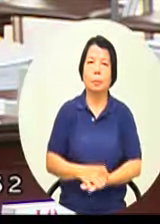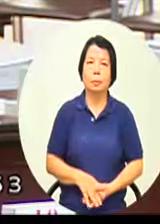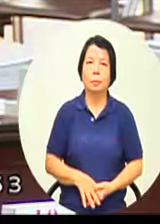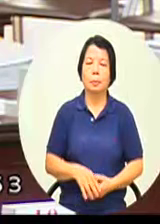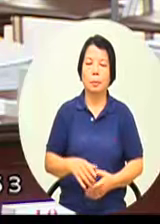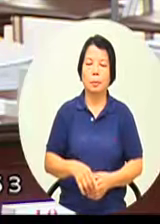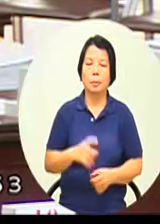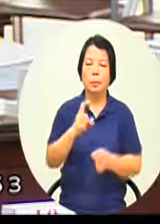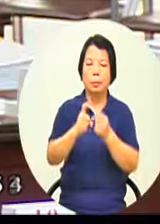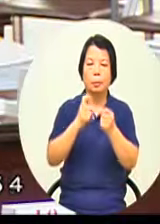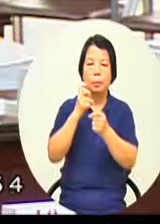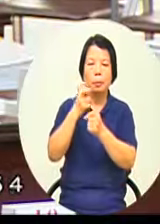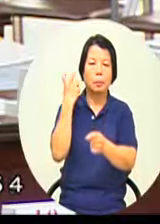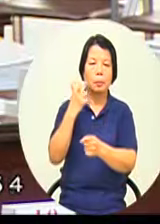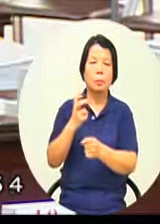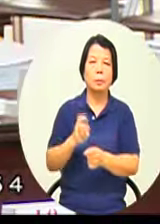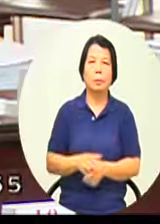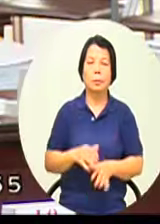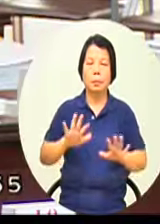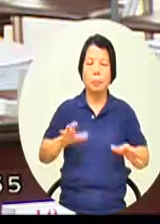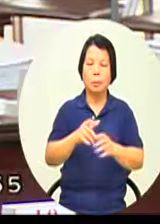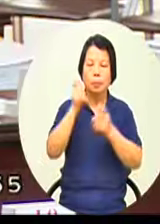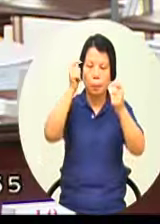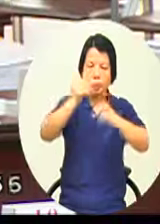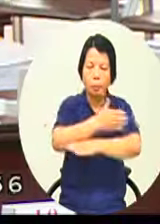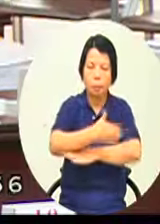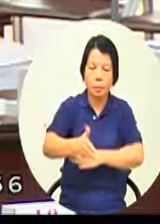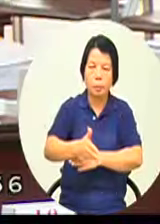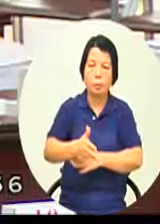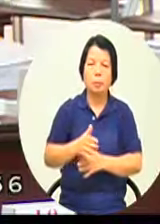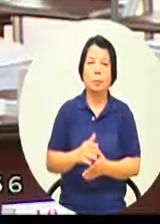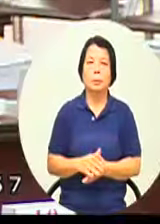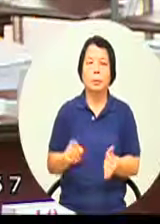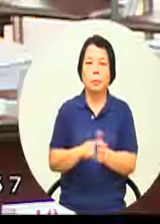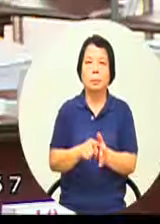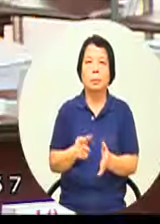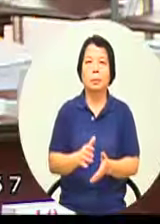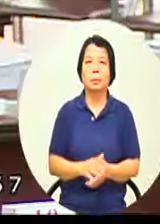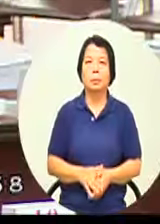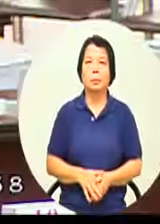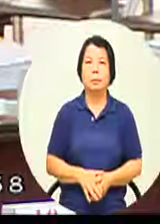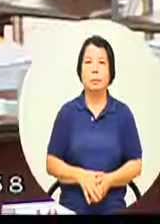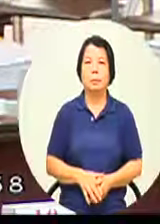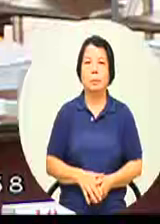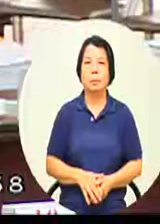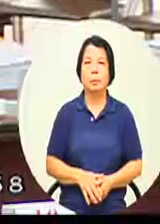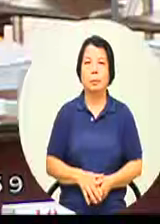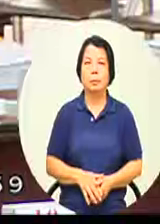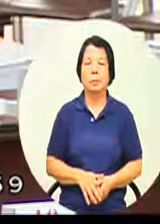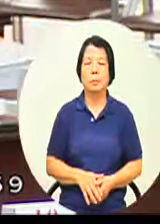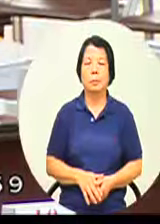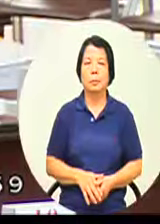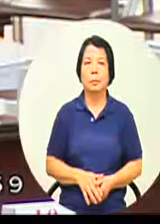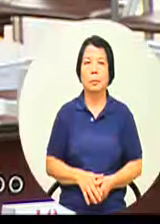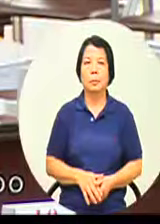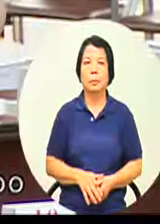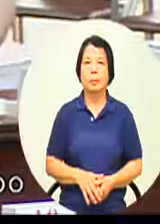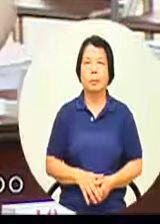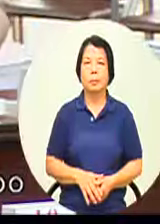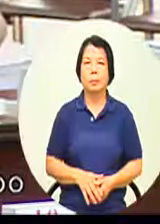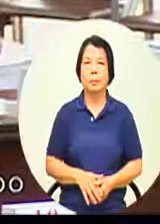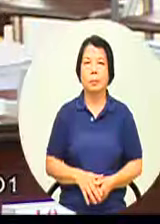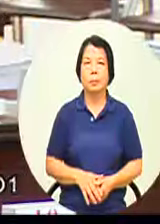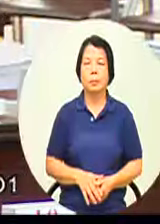一个十当前啦，高雄关时代啦，哦，当然就是有迄个